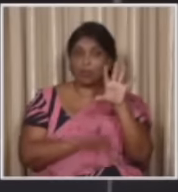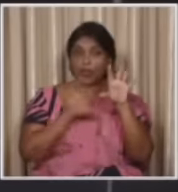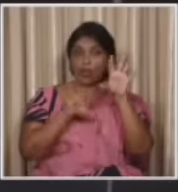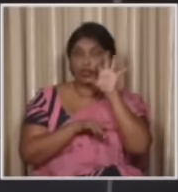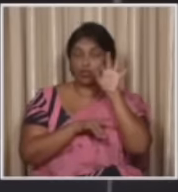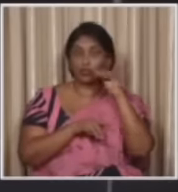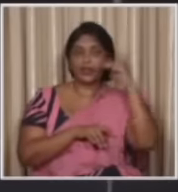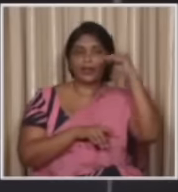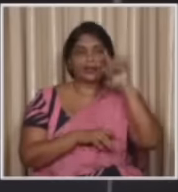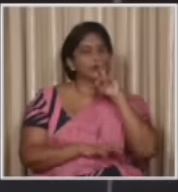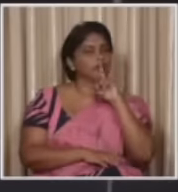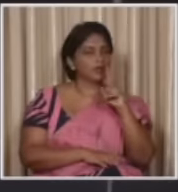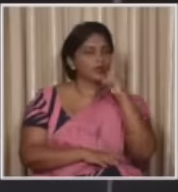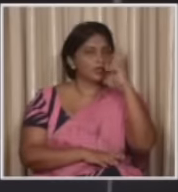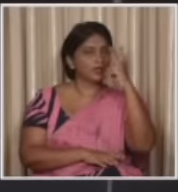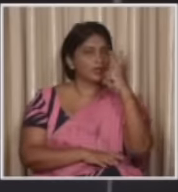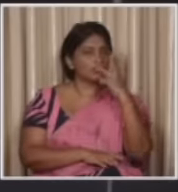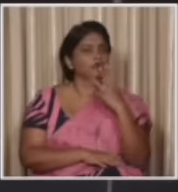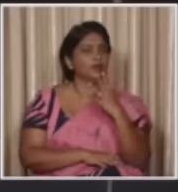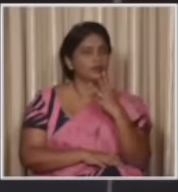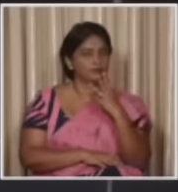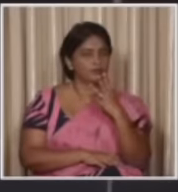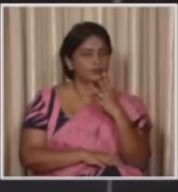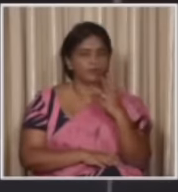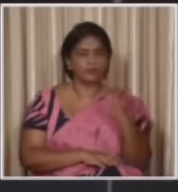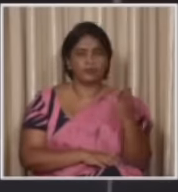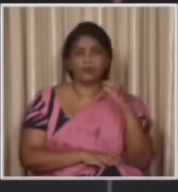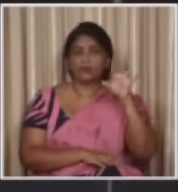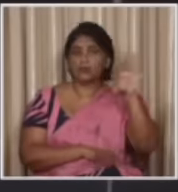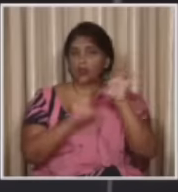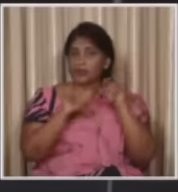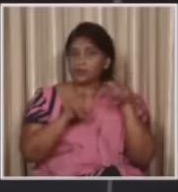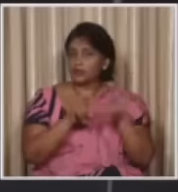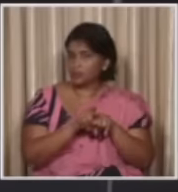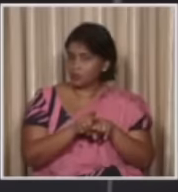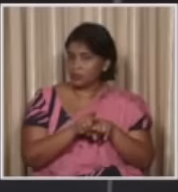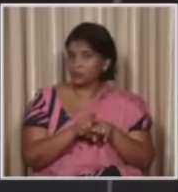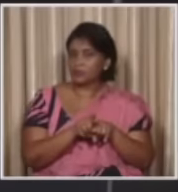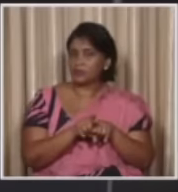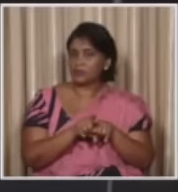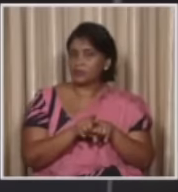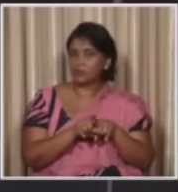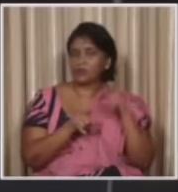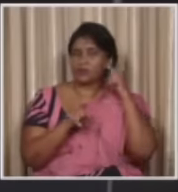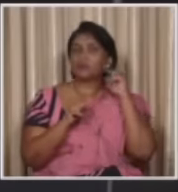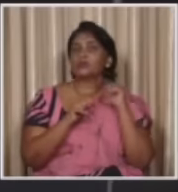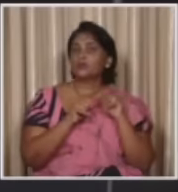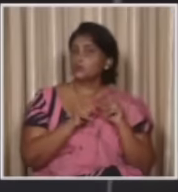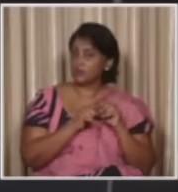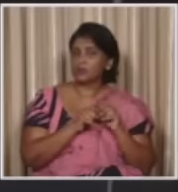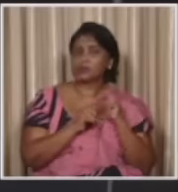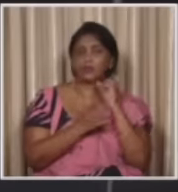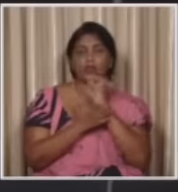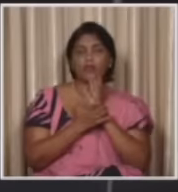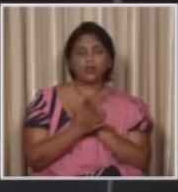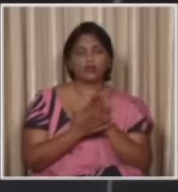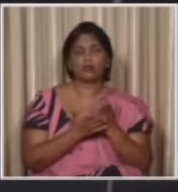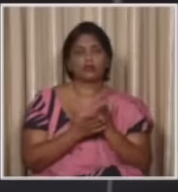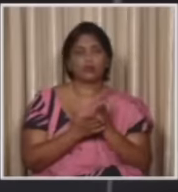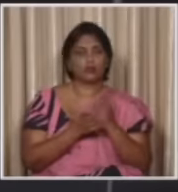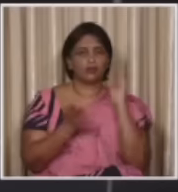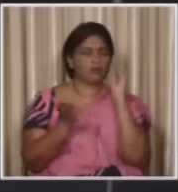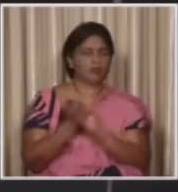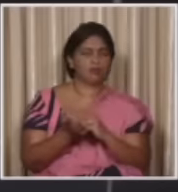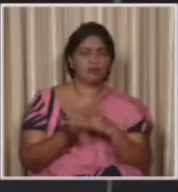තමයි යන්නේ කියන්නේ. 1 2 3. ඉතින් පත් කරන ආකාරය තියෙන එකේ ඒ වගන්තියේ ව්‍යවස්ථාවේ කොහොමද ඩ්‍රාෆ්ට් වෙන්න